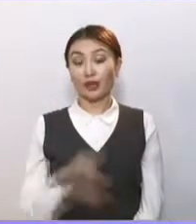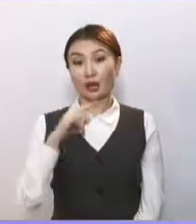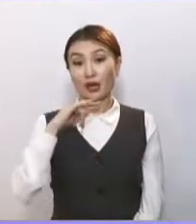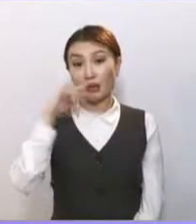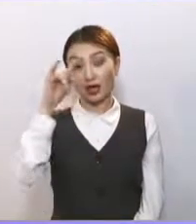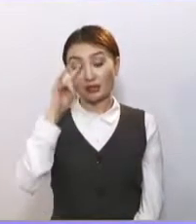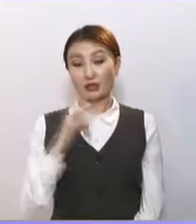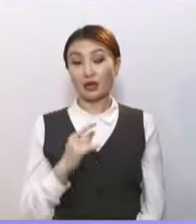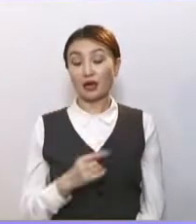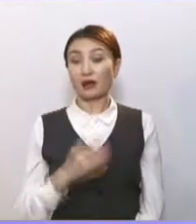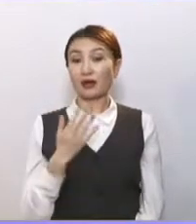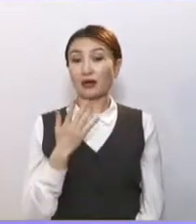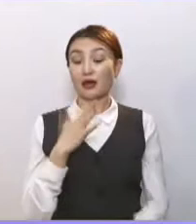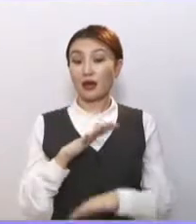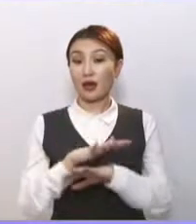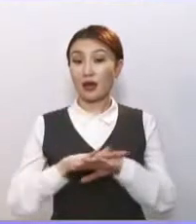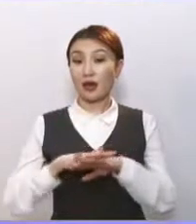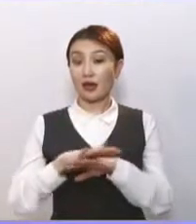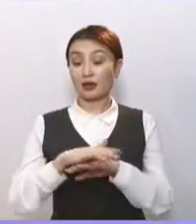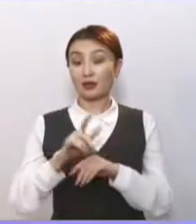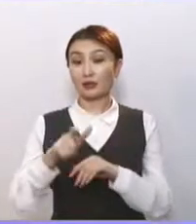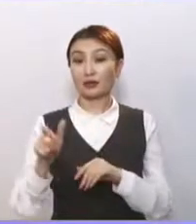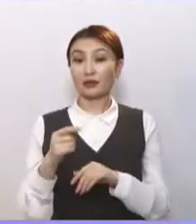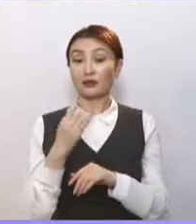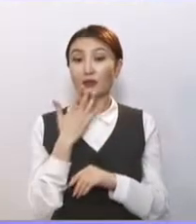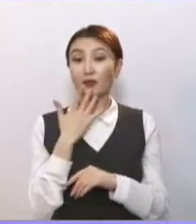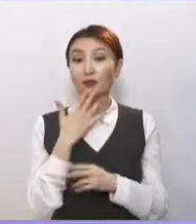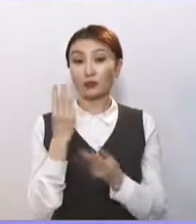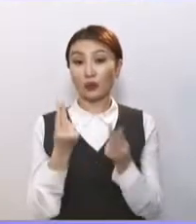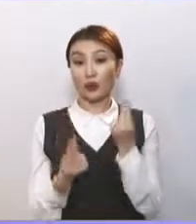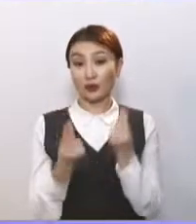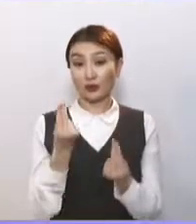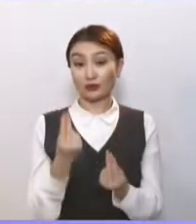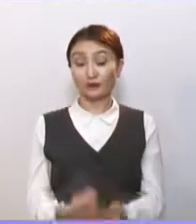Казак элинин улуттук оюну.